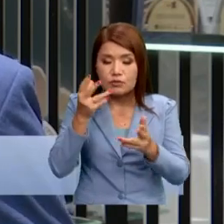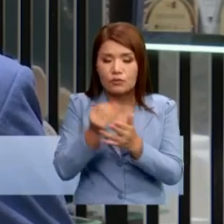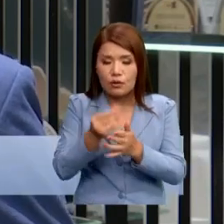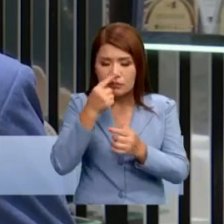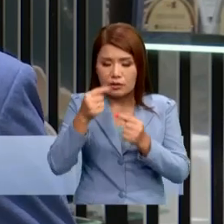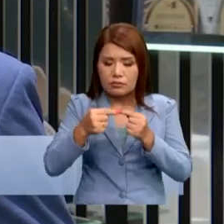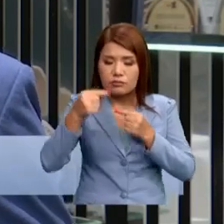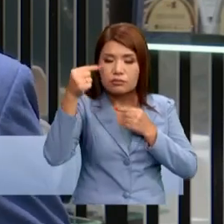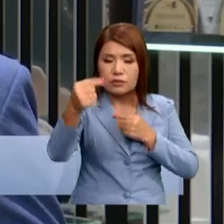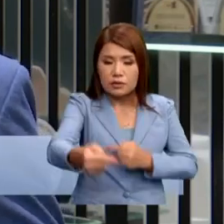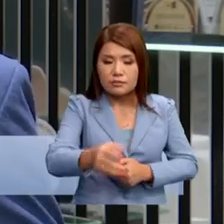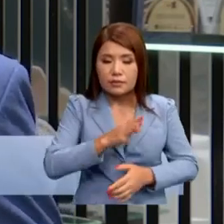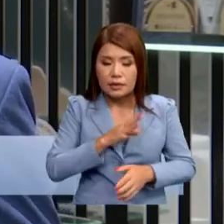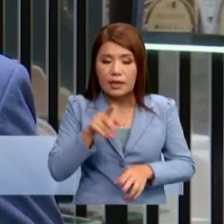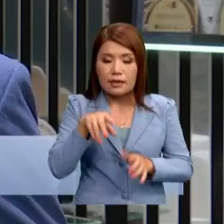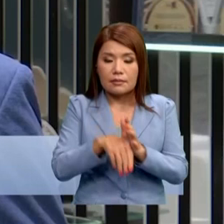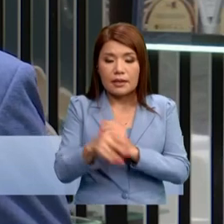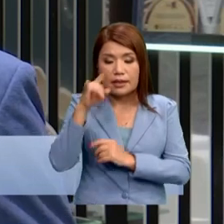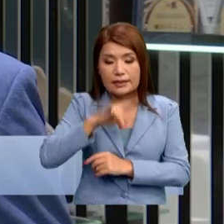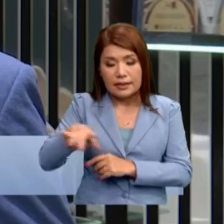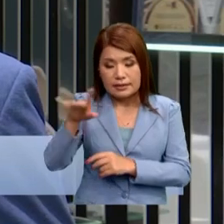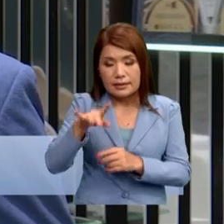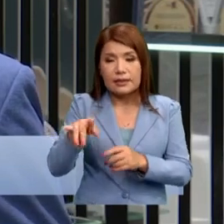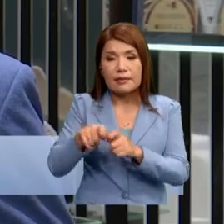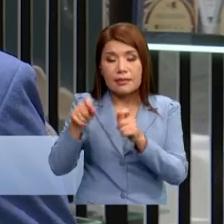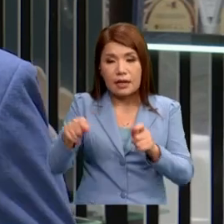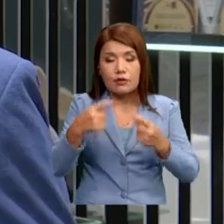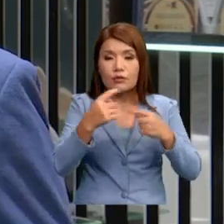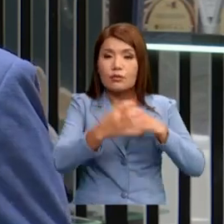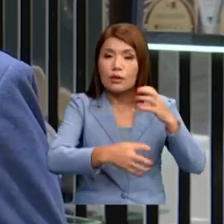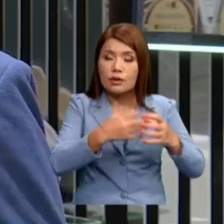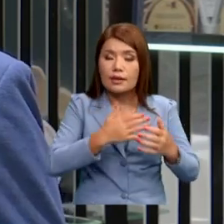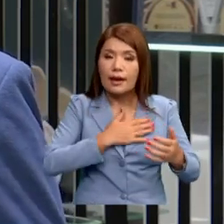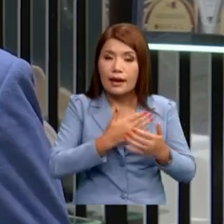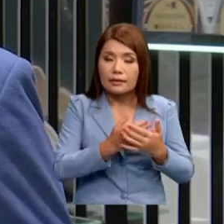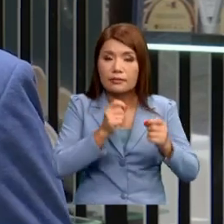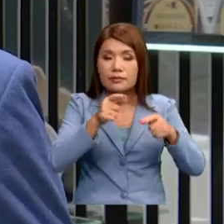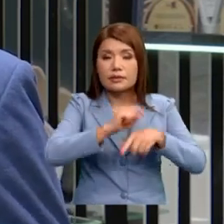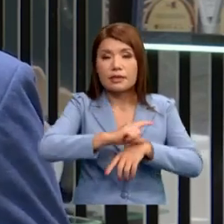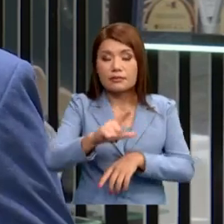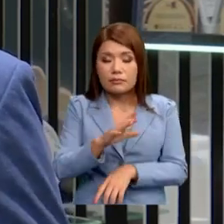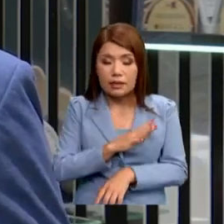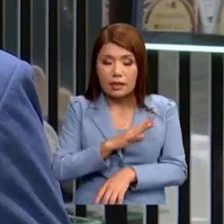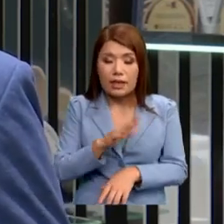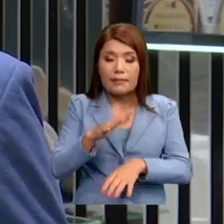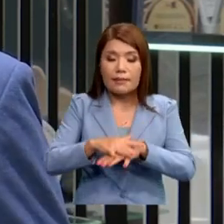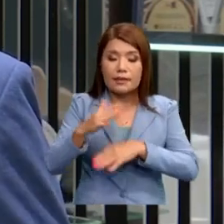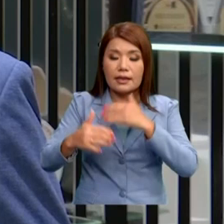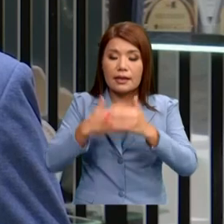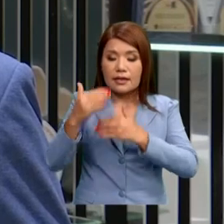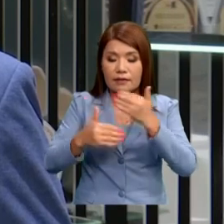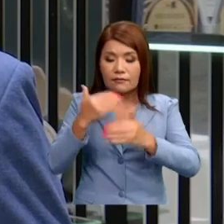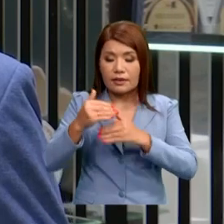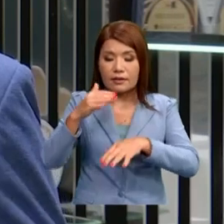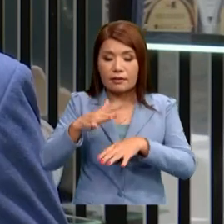долгосрочной стратегии. Одни из первых в Казахстане, одни из первых в мире, кто начал все это активно внедрять. И Банк развития Казахстана, в свою